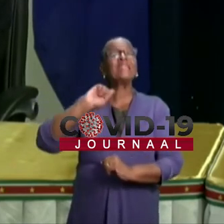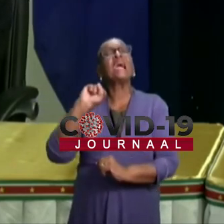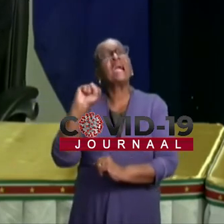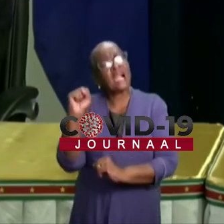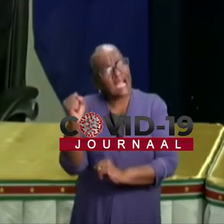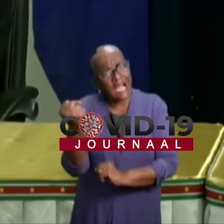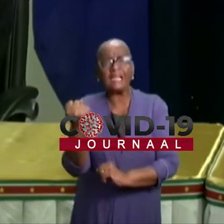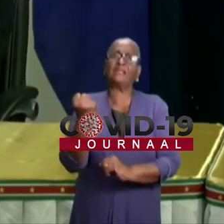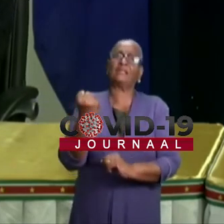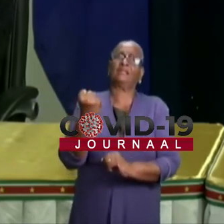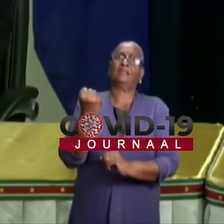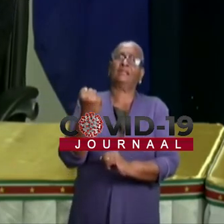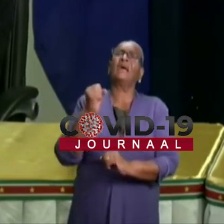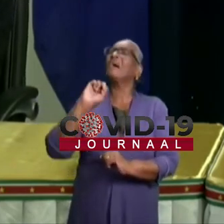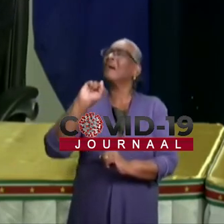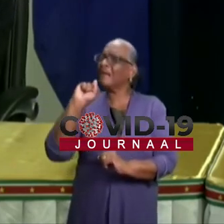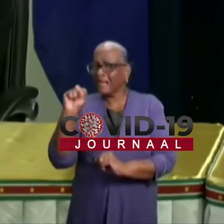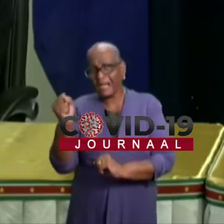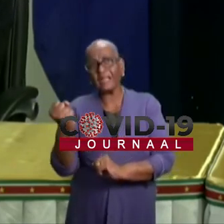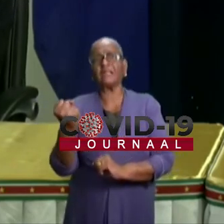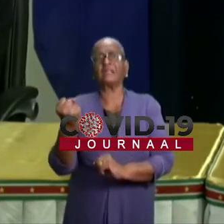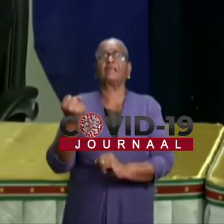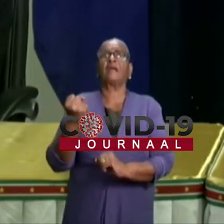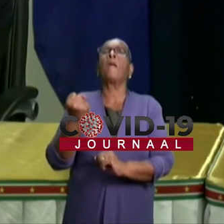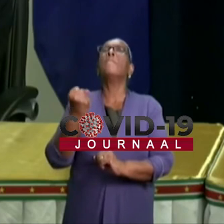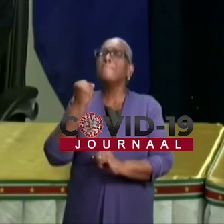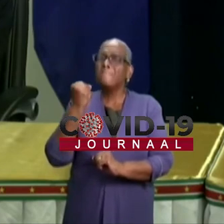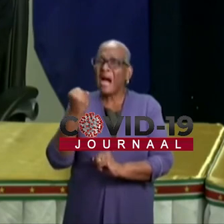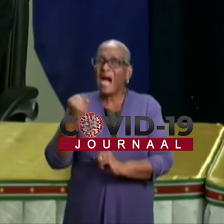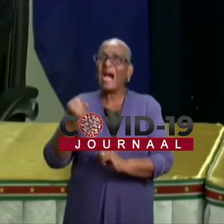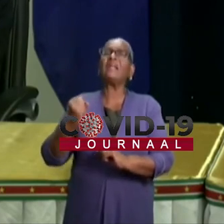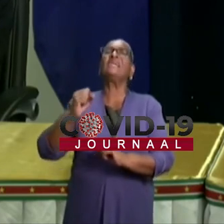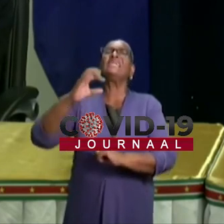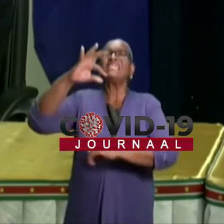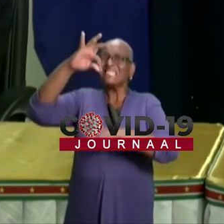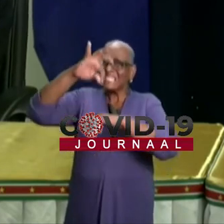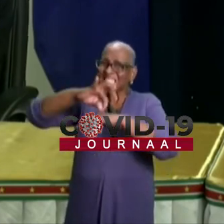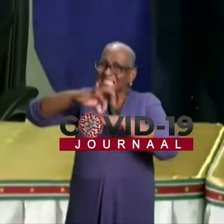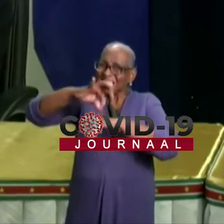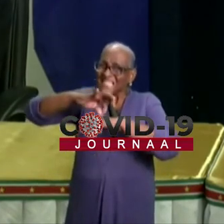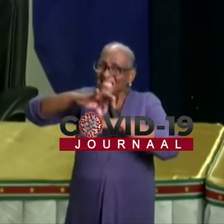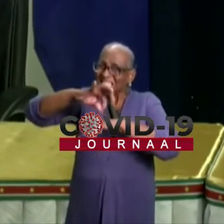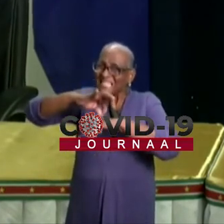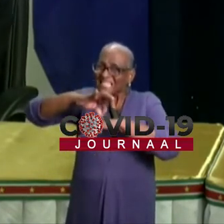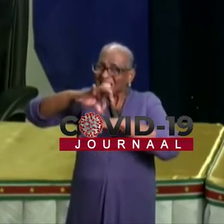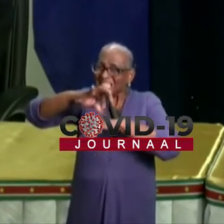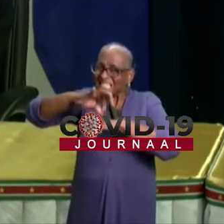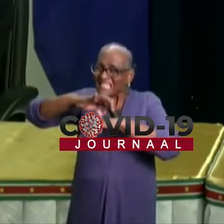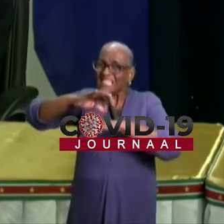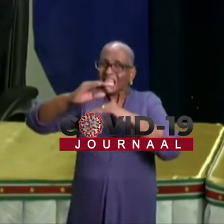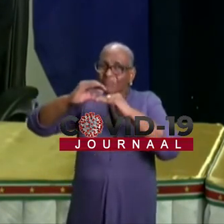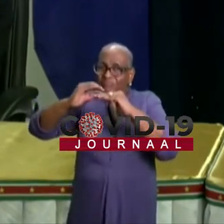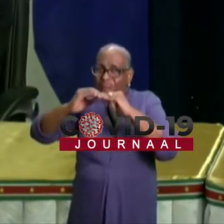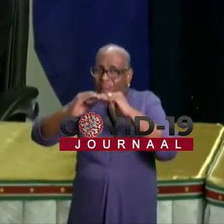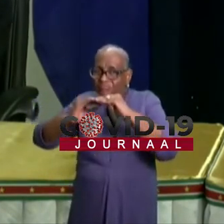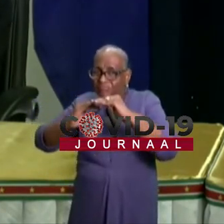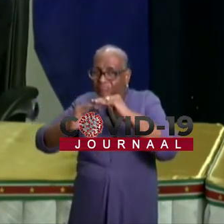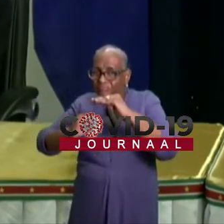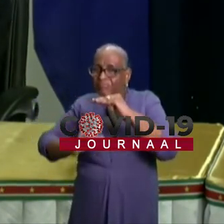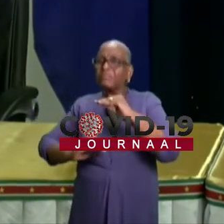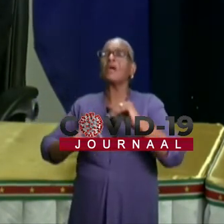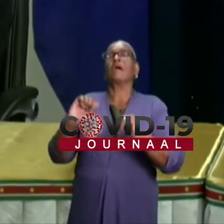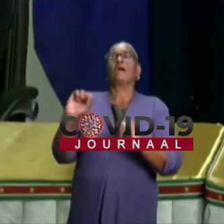Bepaalde studies hebben wel uitgewezen dat vaccineren het een beetje kan verminderen, de kans op besmetting. Maar dat vaccineren wel degelijk